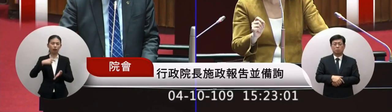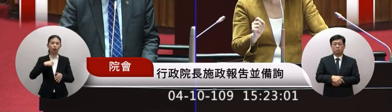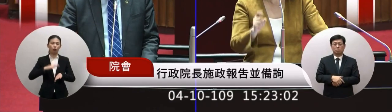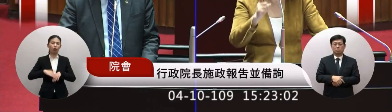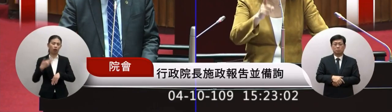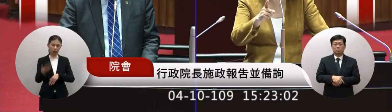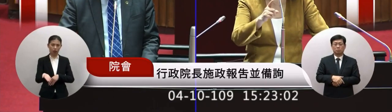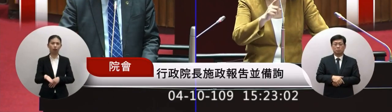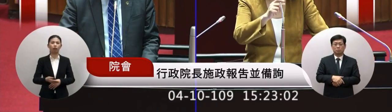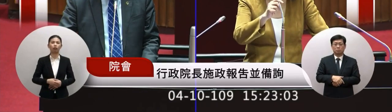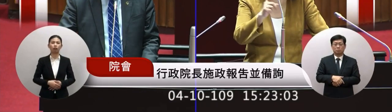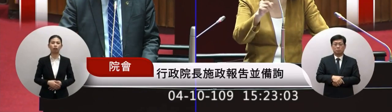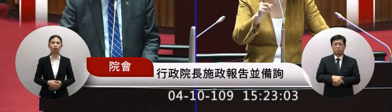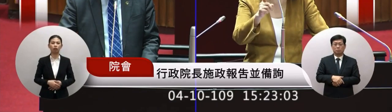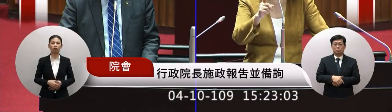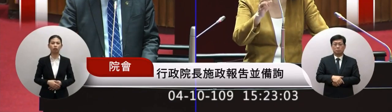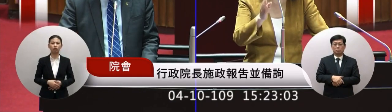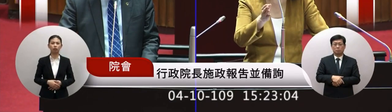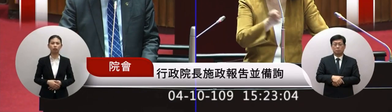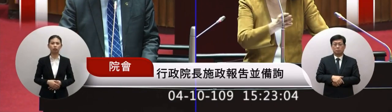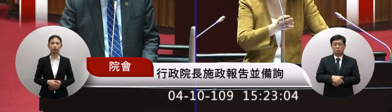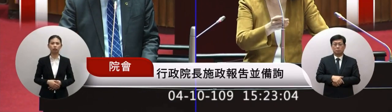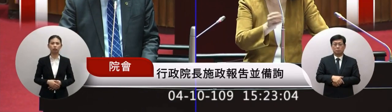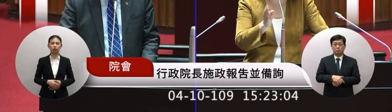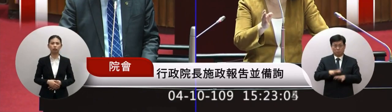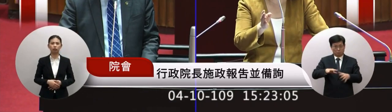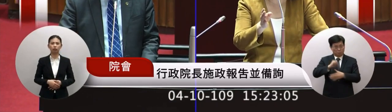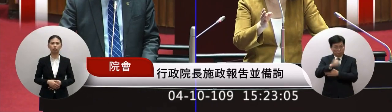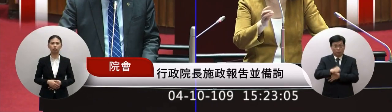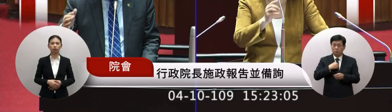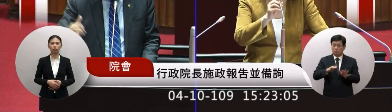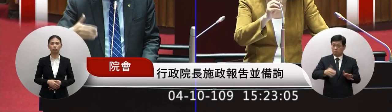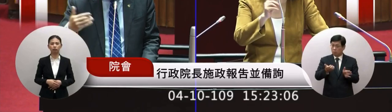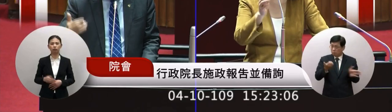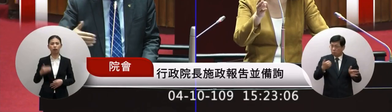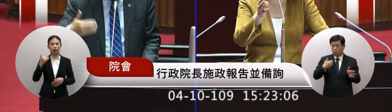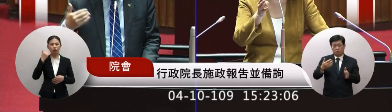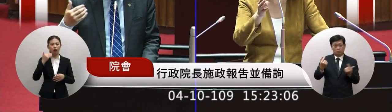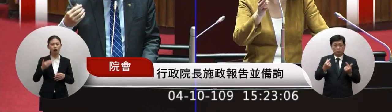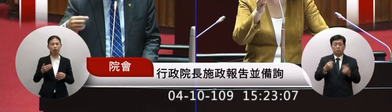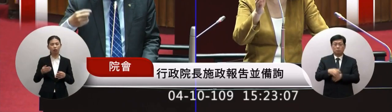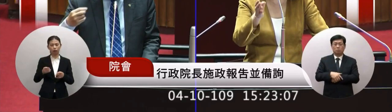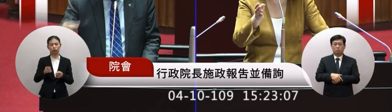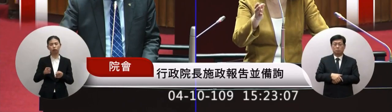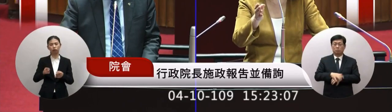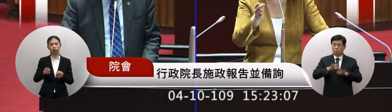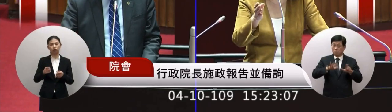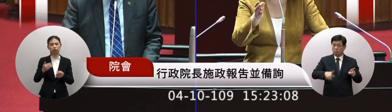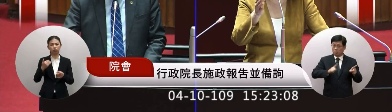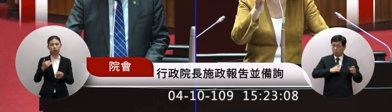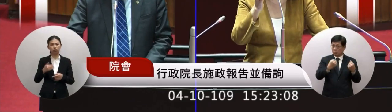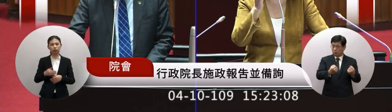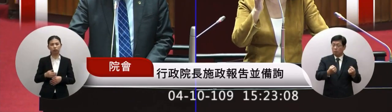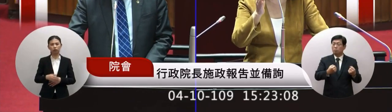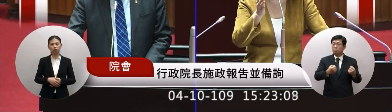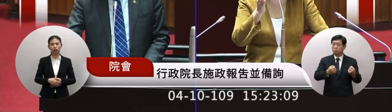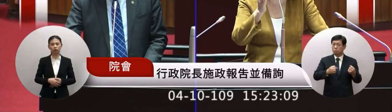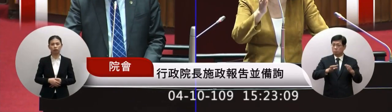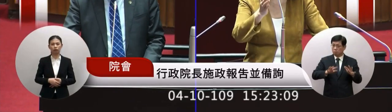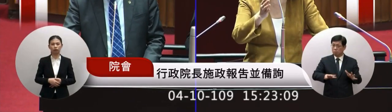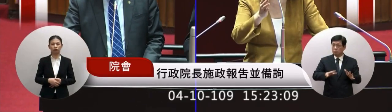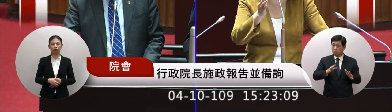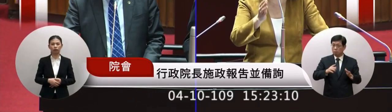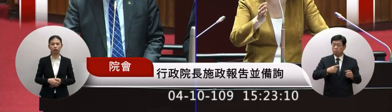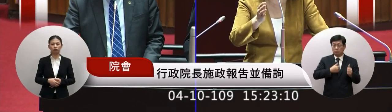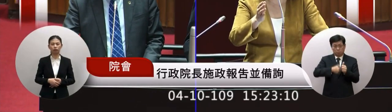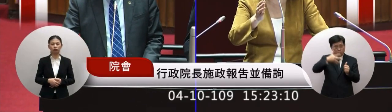给。 这个是一个承诺吗？因为在今天之前他们没有， 就是、合理 但是院长 合理他 今天您在了，所以今天是